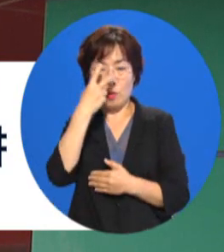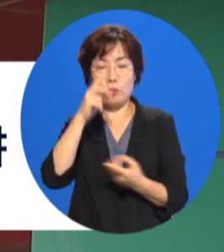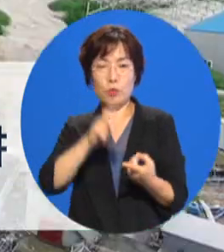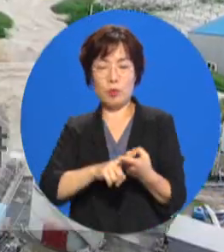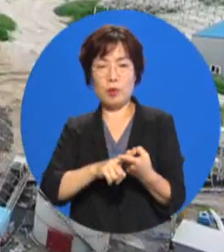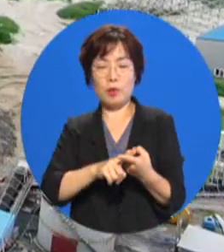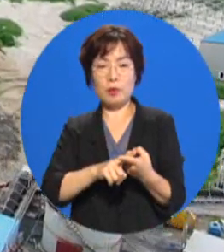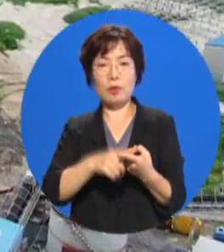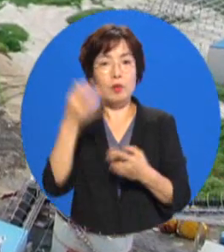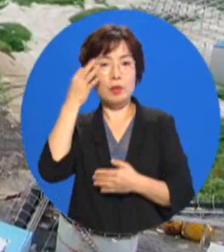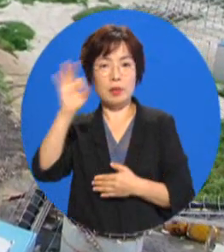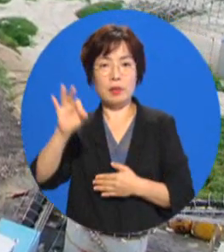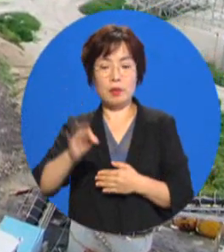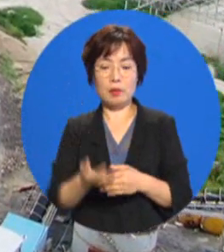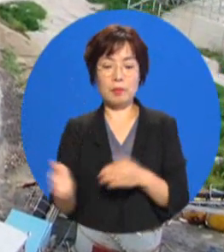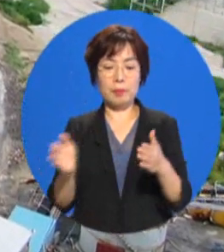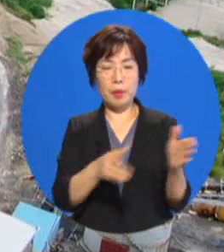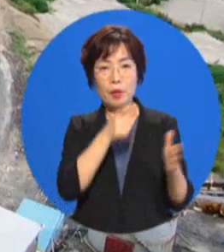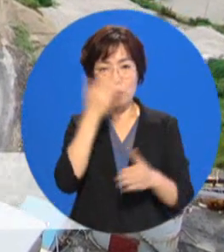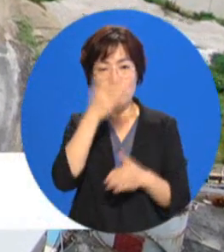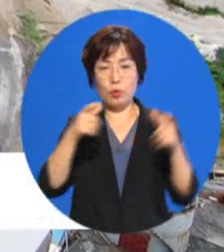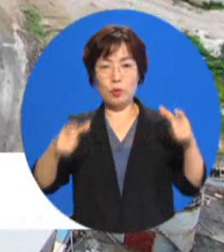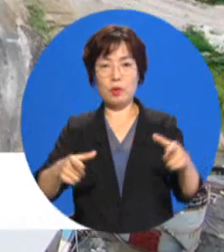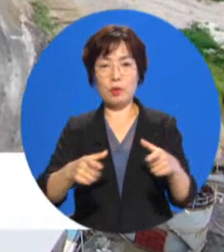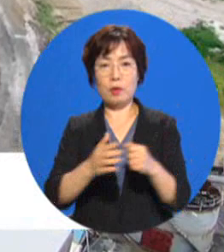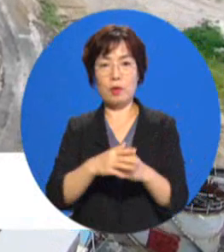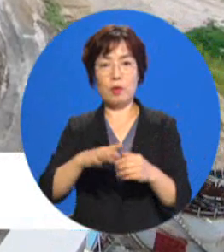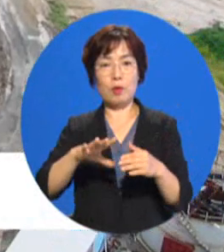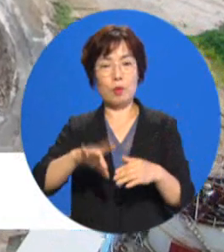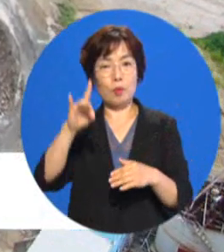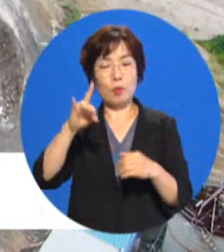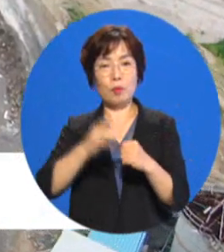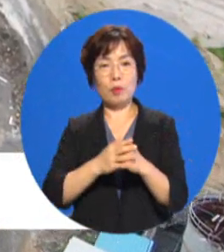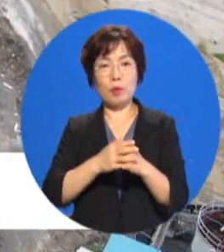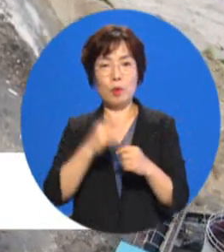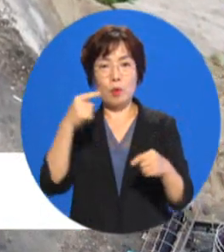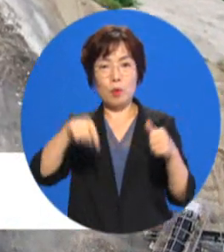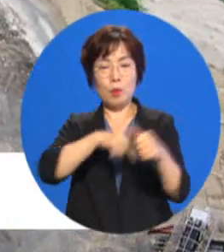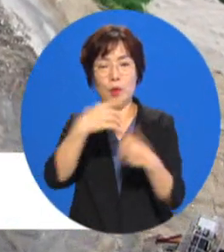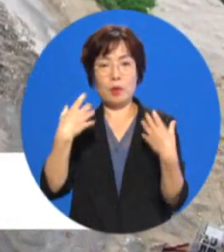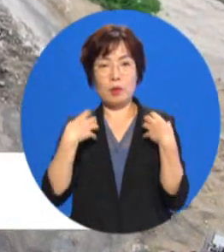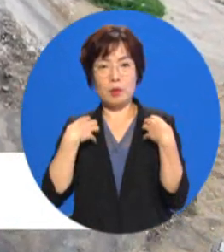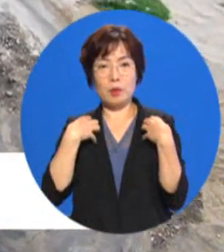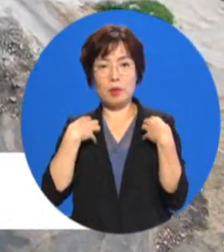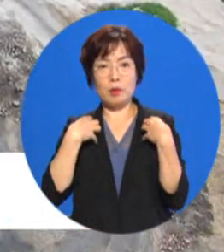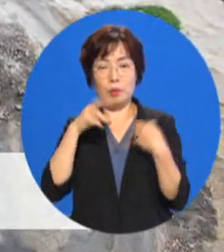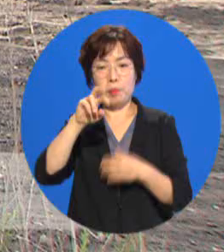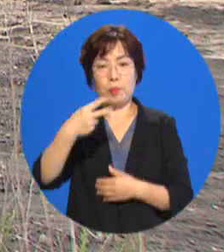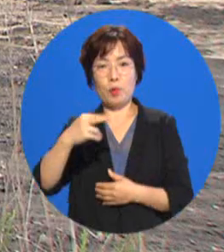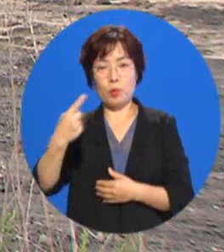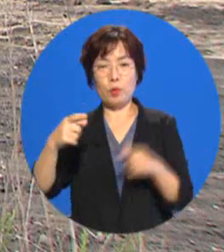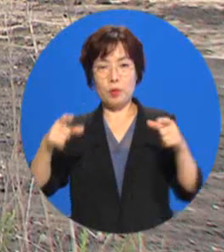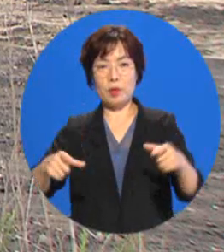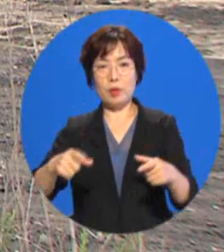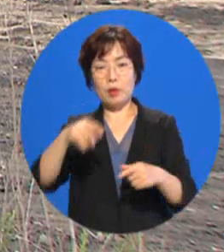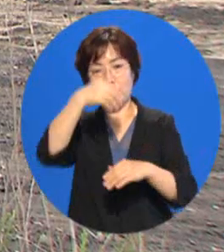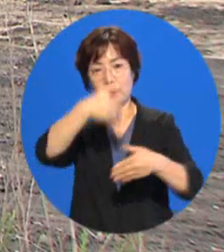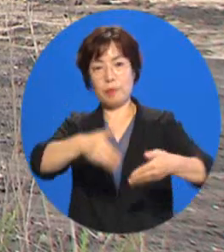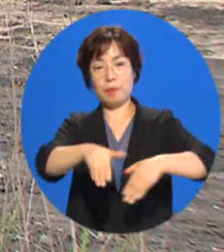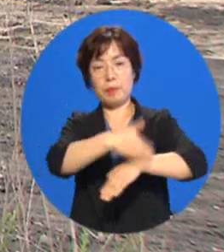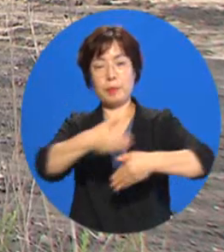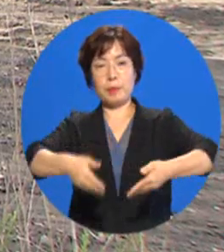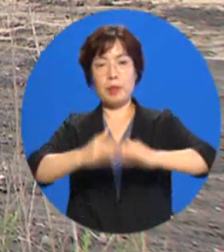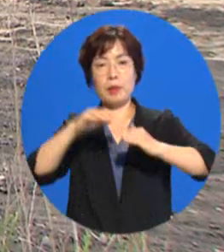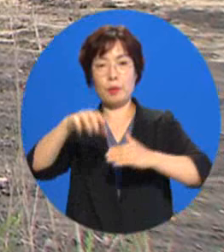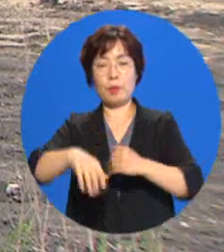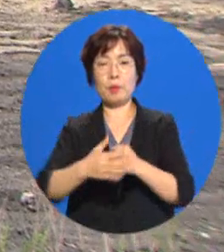거죠. 여수는 어떨까? 올 초 환경청에 사업계획이 접수된 여수 묘도동 예정지입니다. 이곳 3만